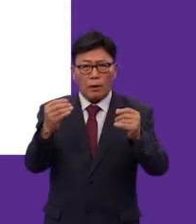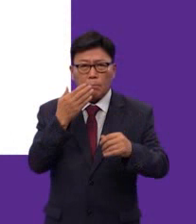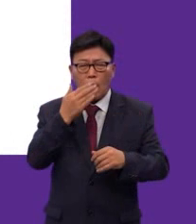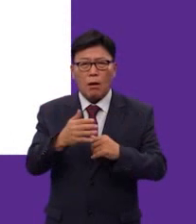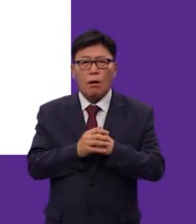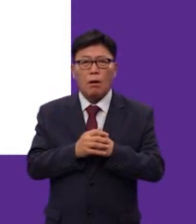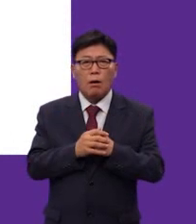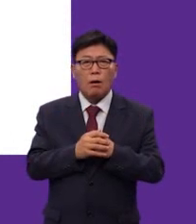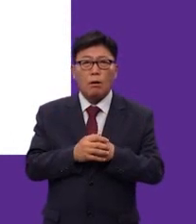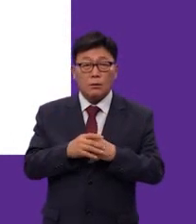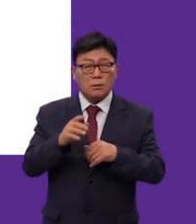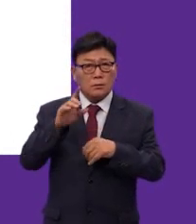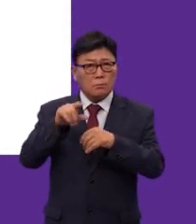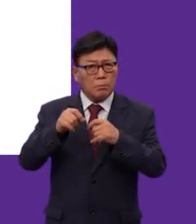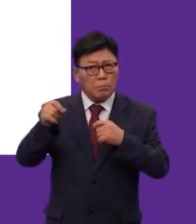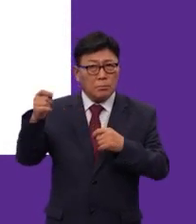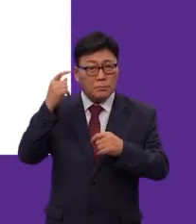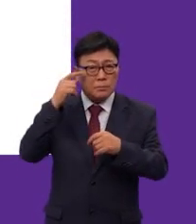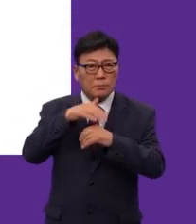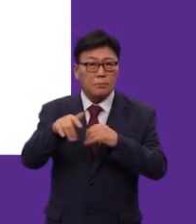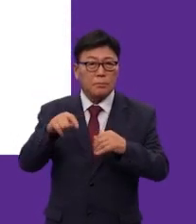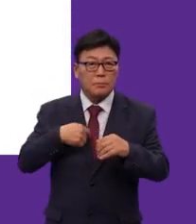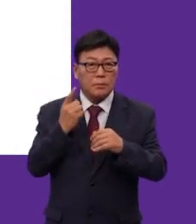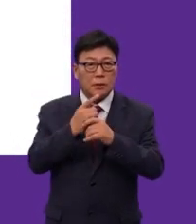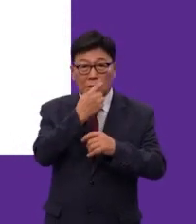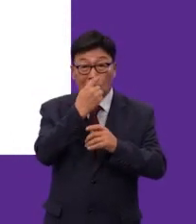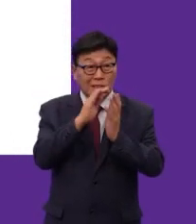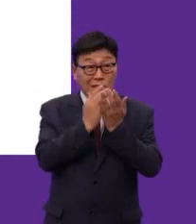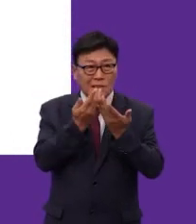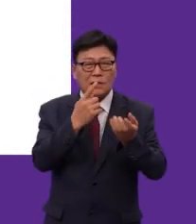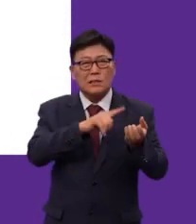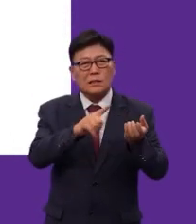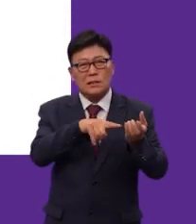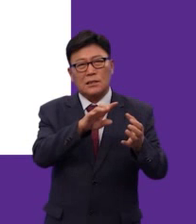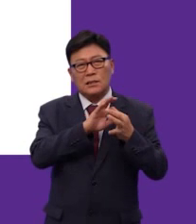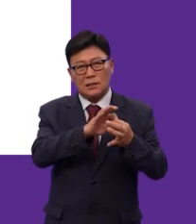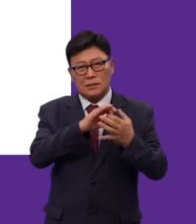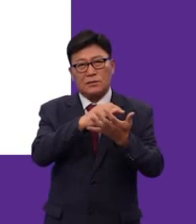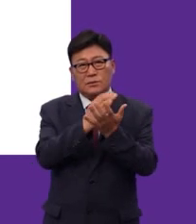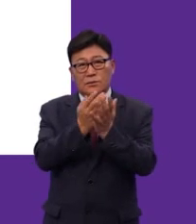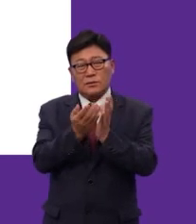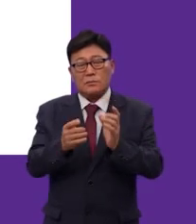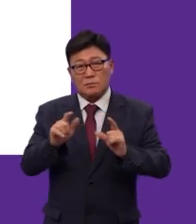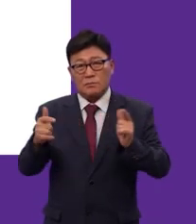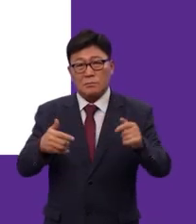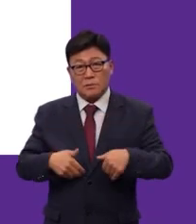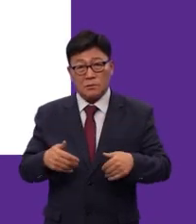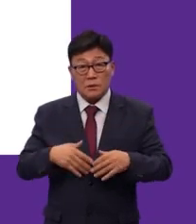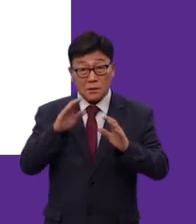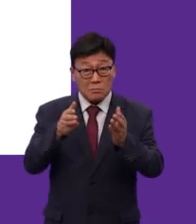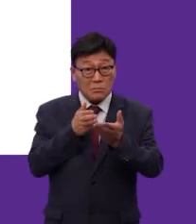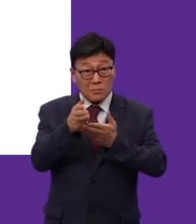할까요? 단기적으로는 본인 인증수단을 스마트폰을 활용해 다운화할 필요가 있습니다. 지금은 전용